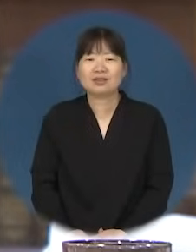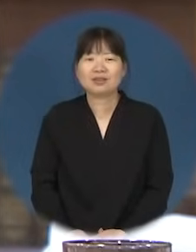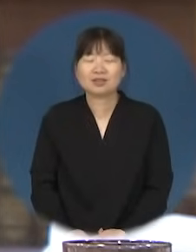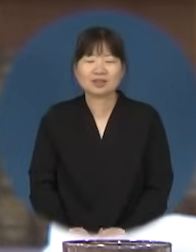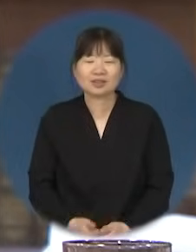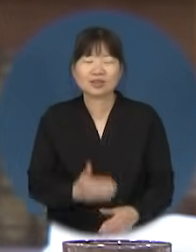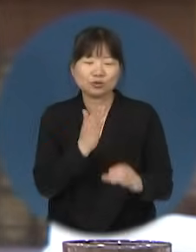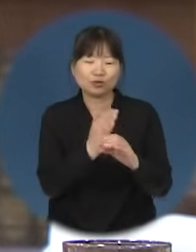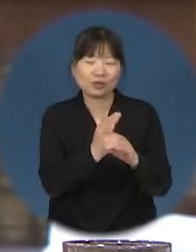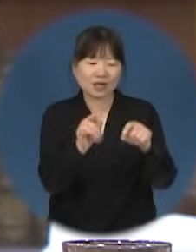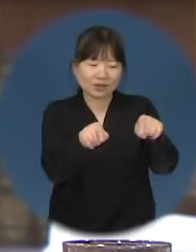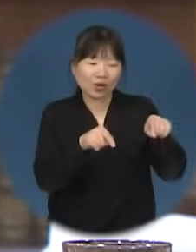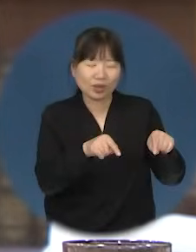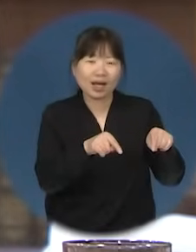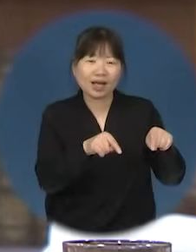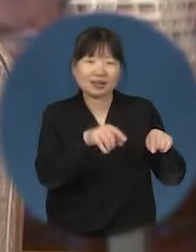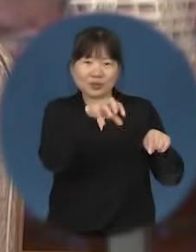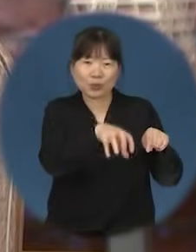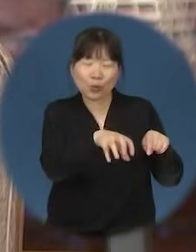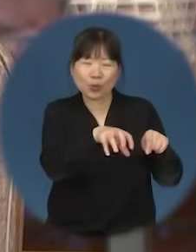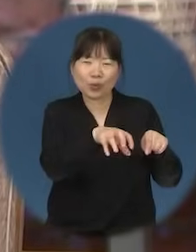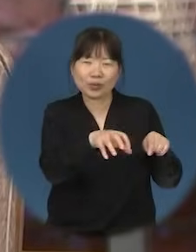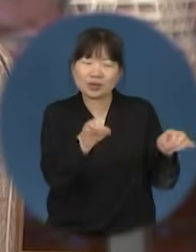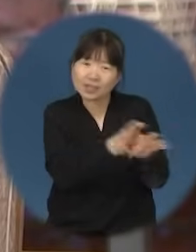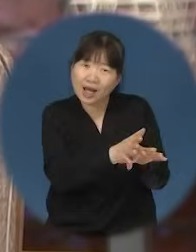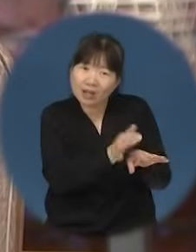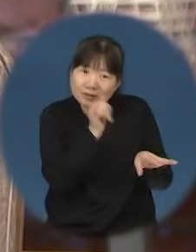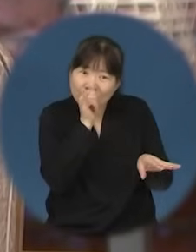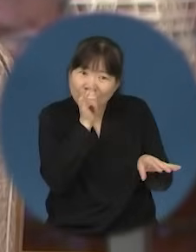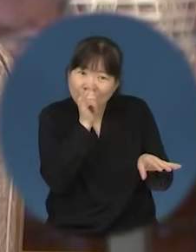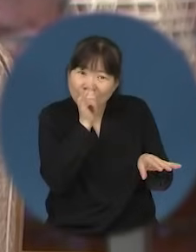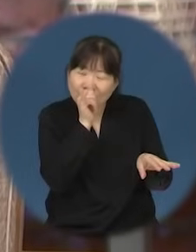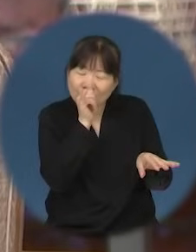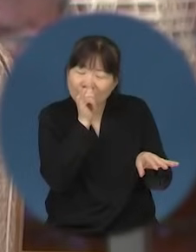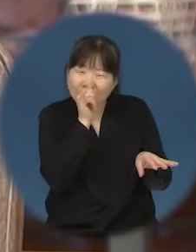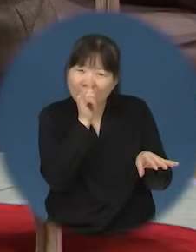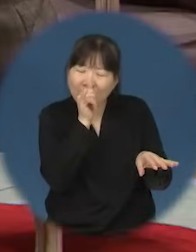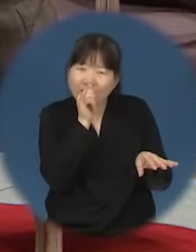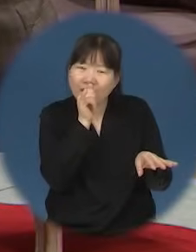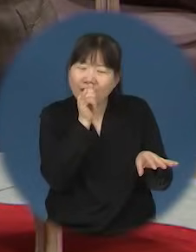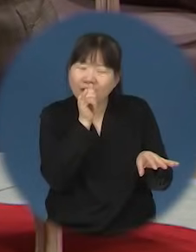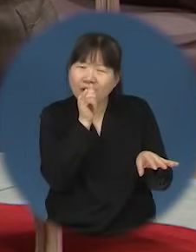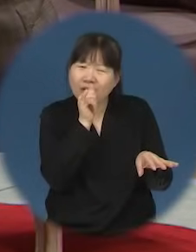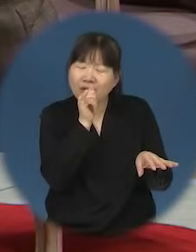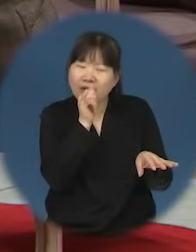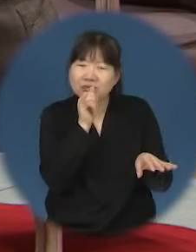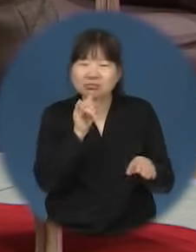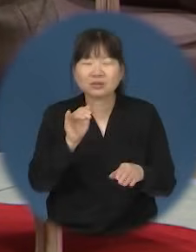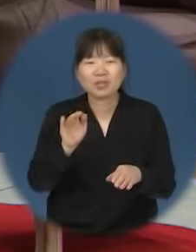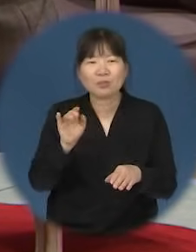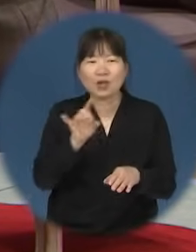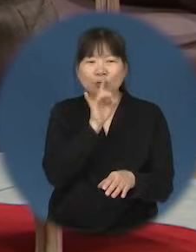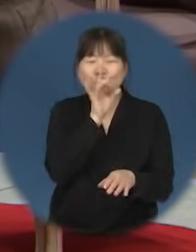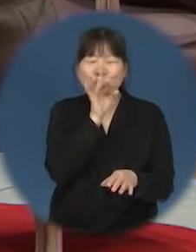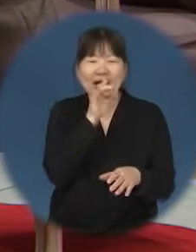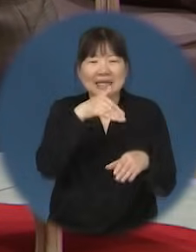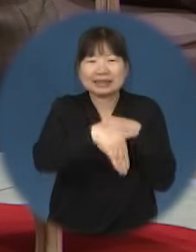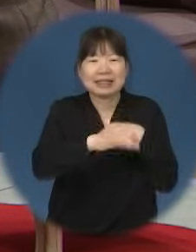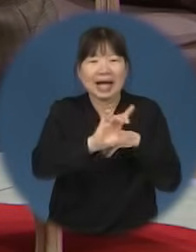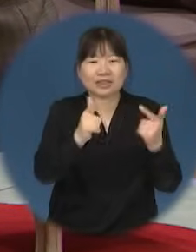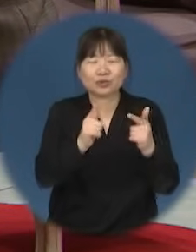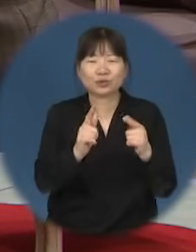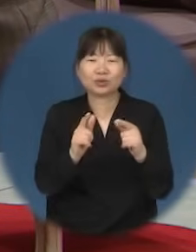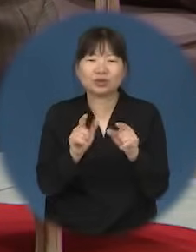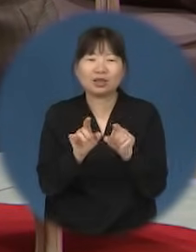거래소도 없어집니까? 그거가 이제 탈중앙화된 거래소가 나오기 시작했어요. 그거는 못 털어요? 그거는 못 털죠. 털